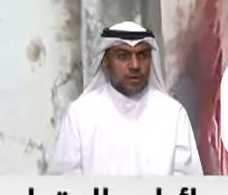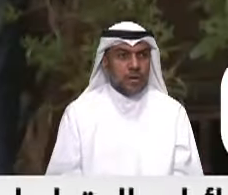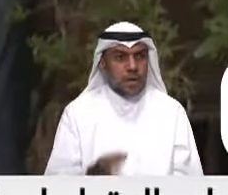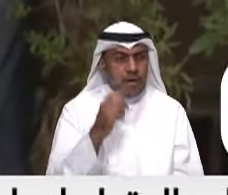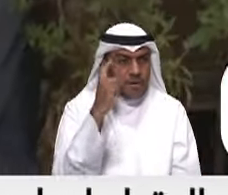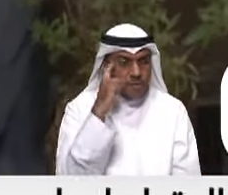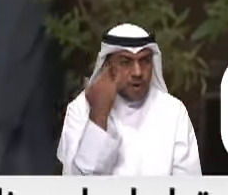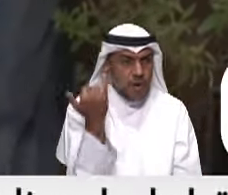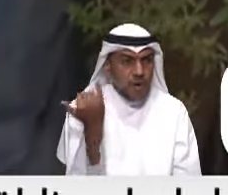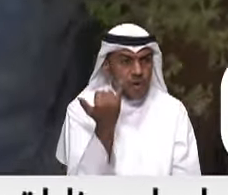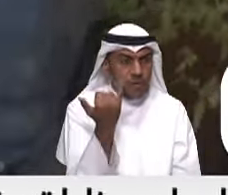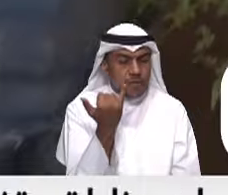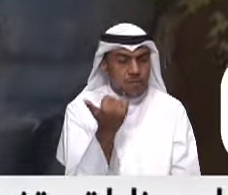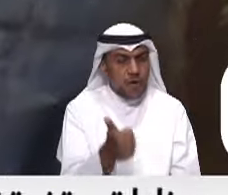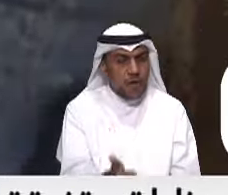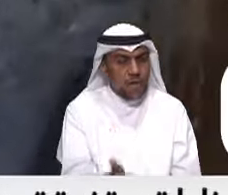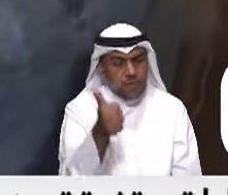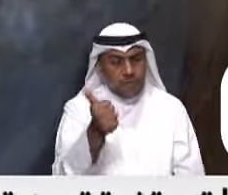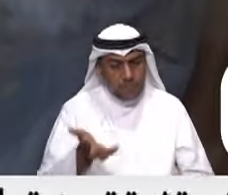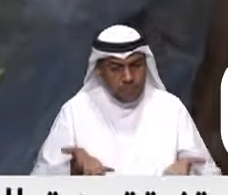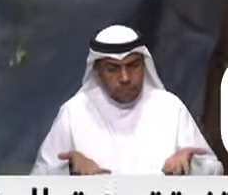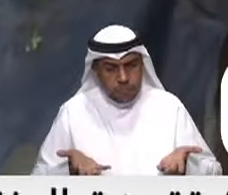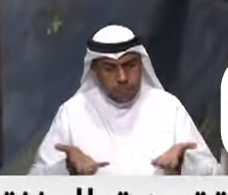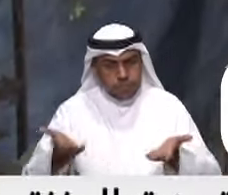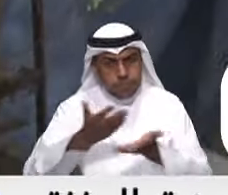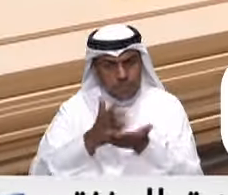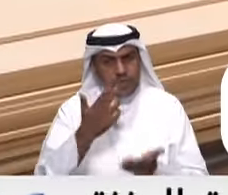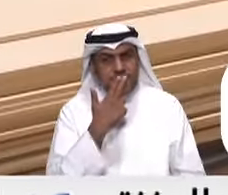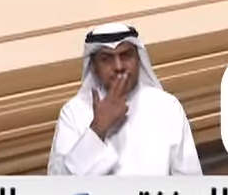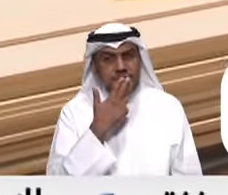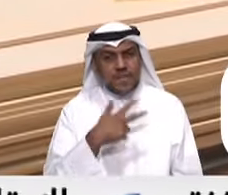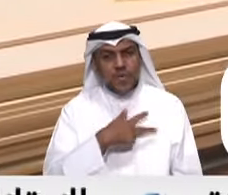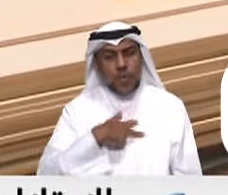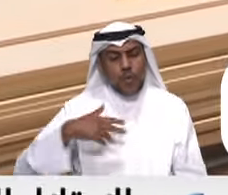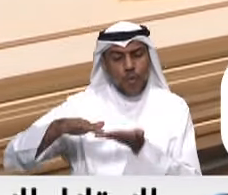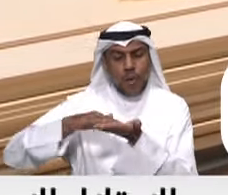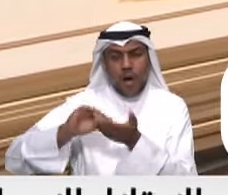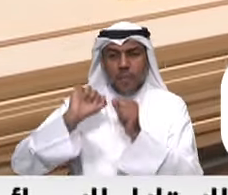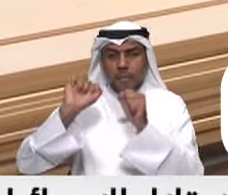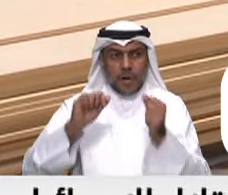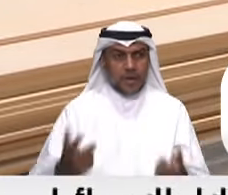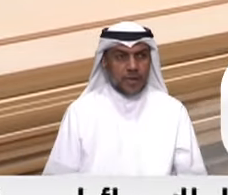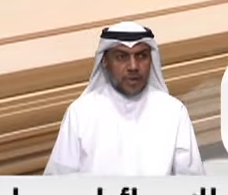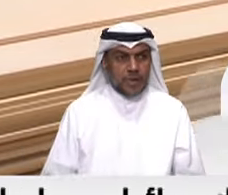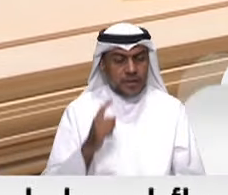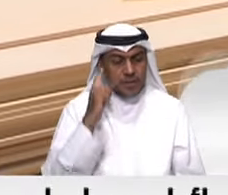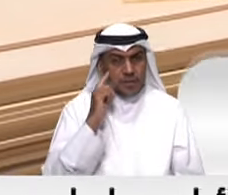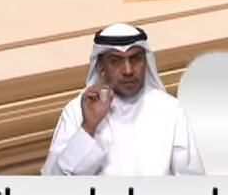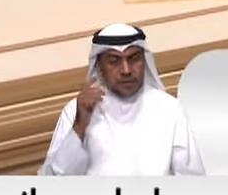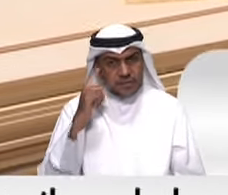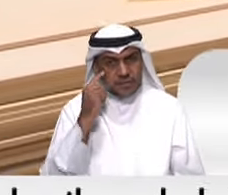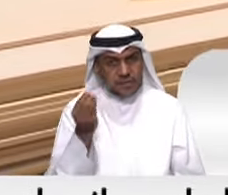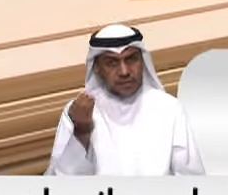الوحيد هو الإزالة الفورية من قبل البلدية. الاستغلال يعتبر بتمديدات كهربائية